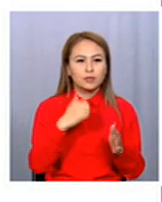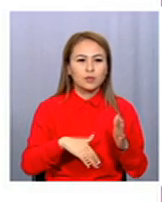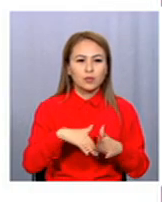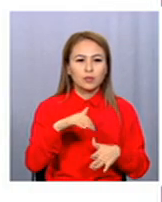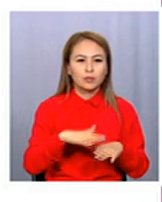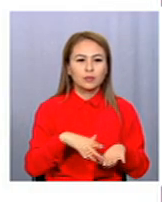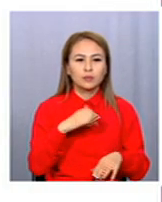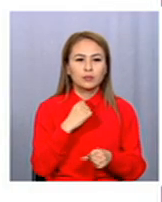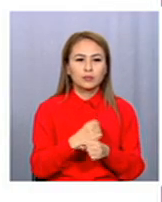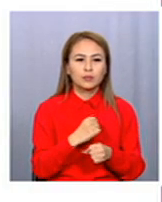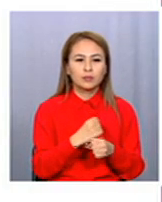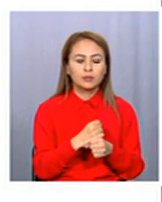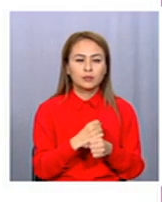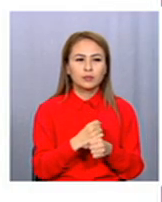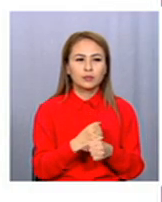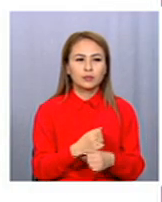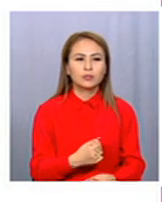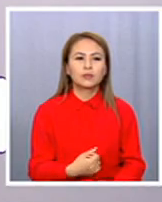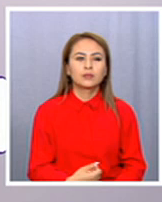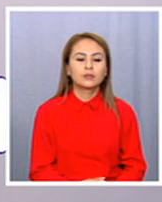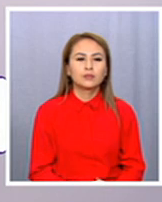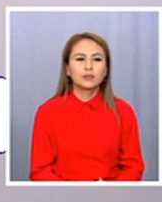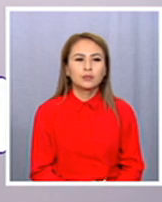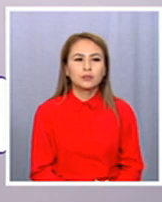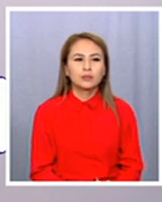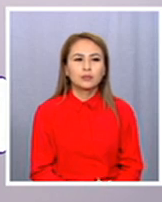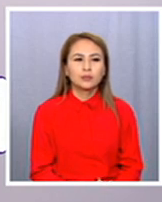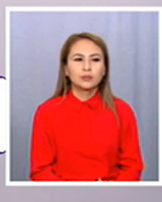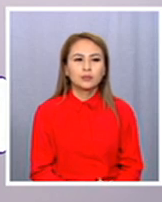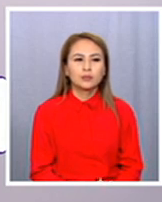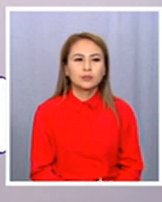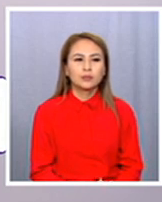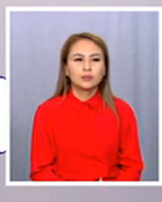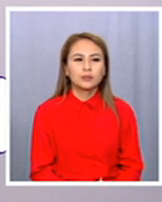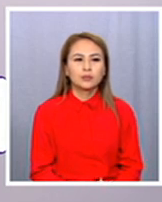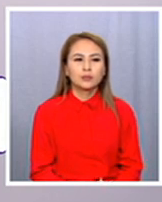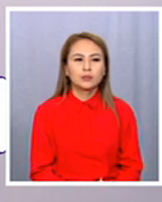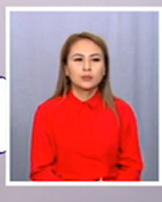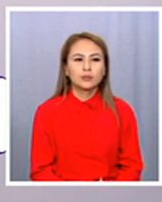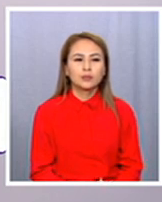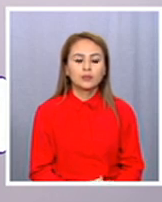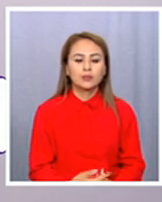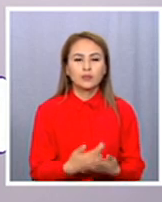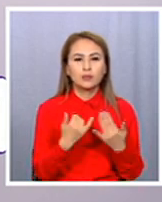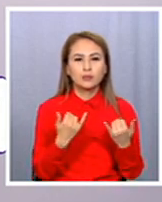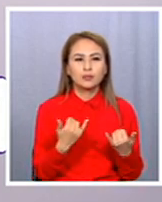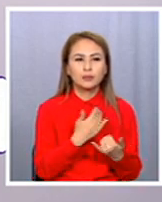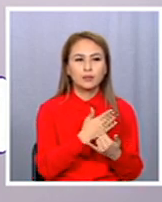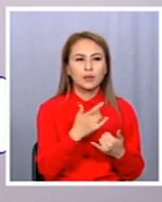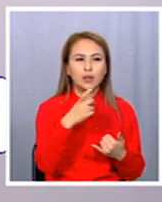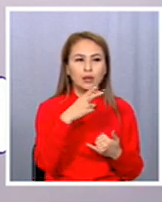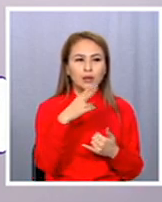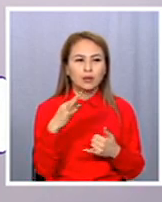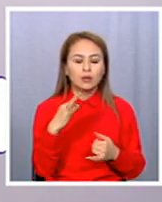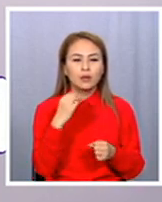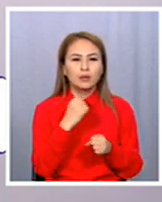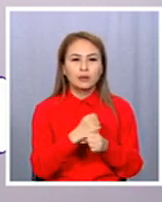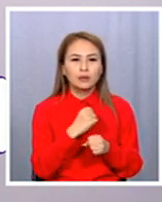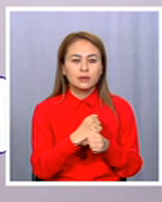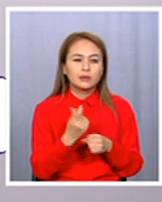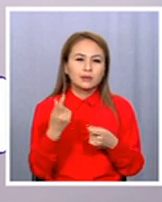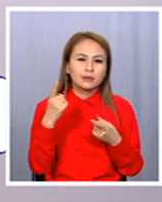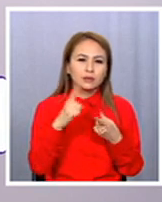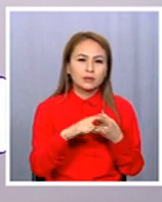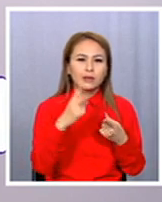жасалатын жүйе деп айтуға болады. Балалар, сіздер бүгін экожүйенің шығу тегіне қарай